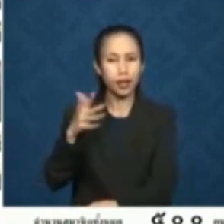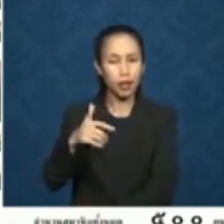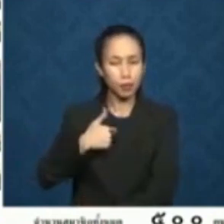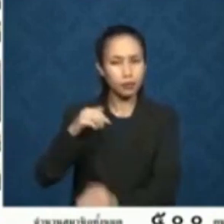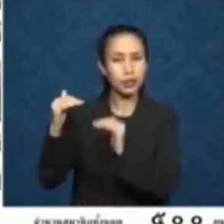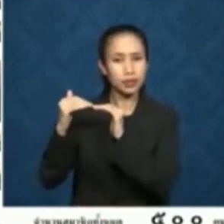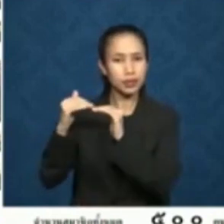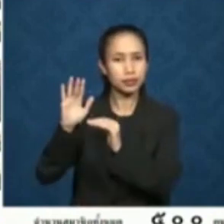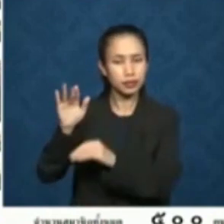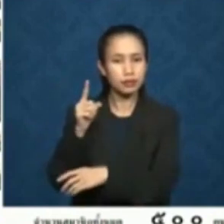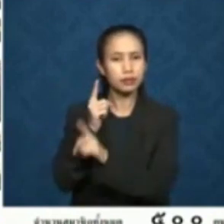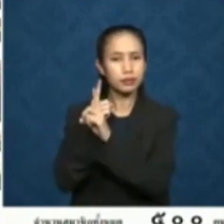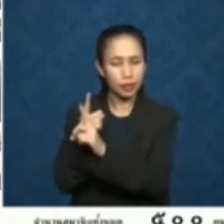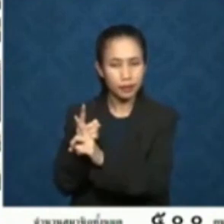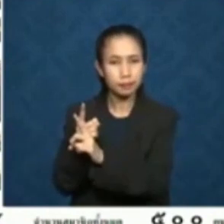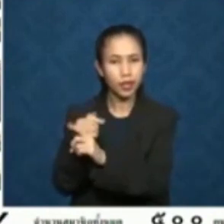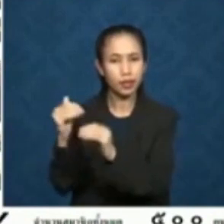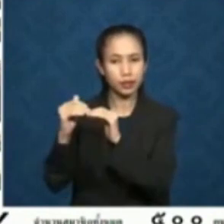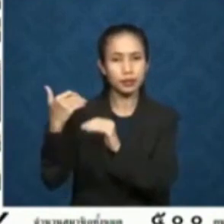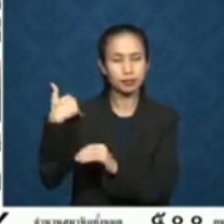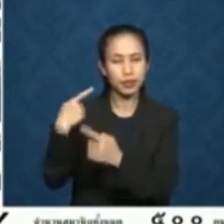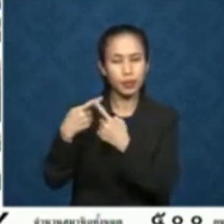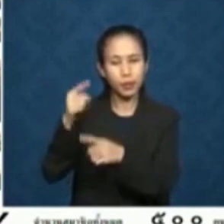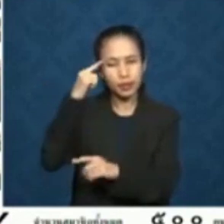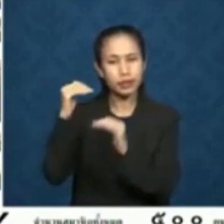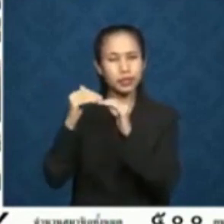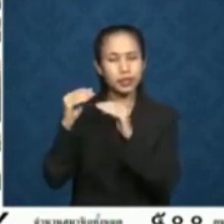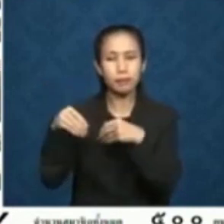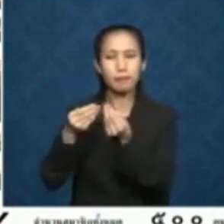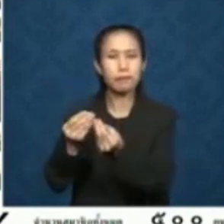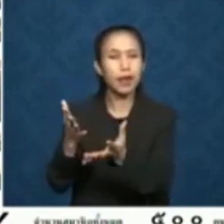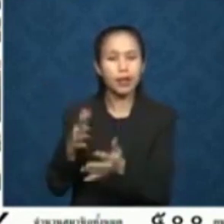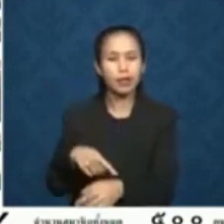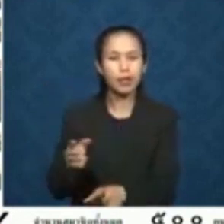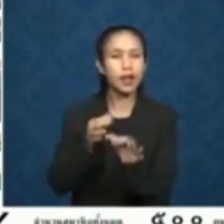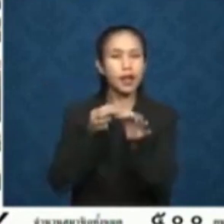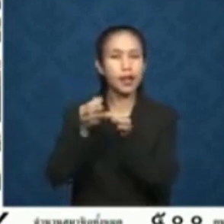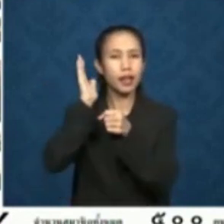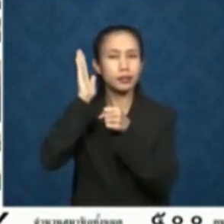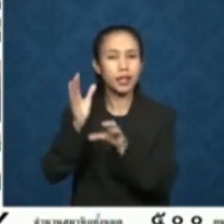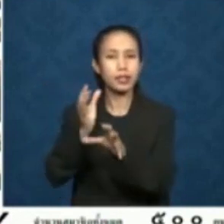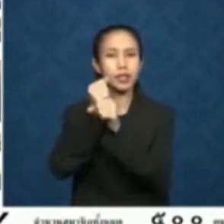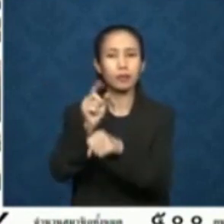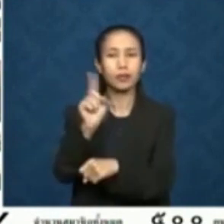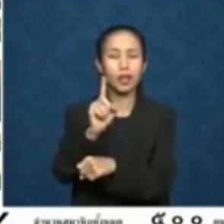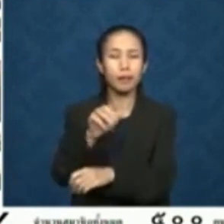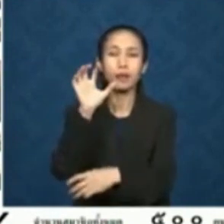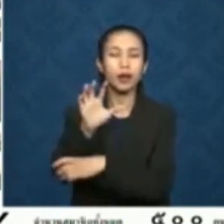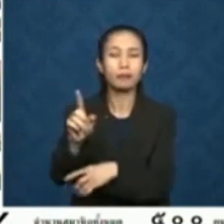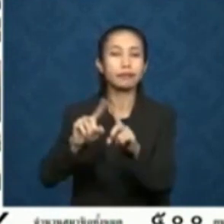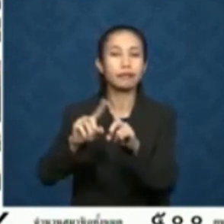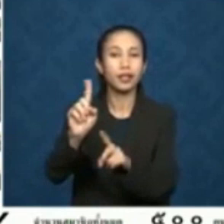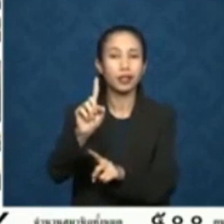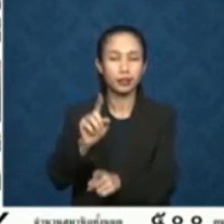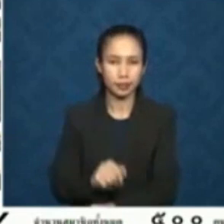กผมยังไม่ได้สรุปยติแล้วเขามีสิทธิ์ตามข้อบังคับท่านประธานเอาสิทธิ์อะไรที่ไม่ให้เขาอภิปรายสรุป